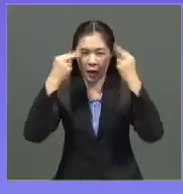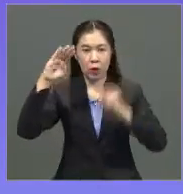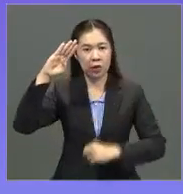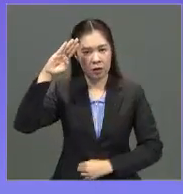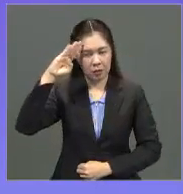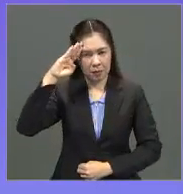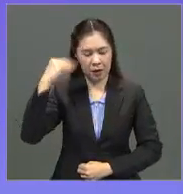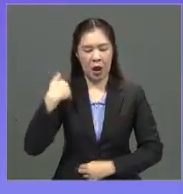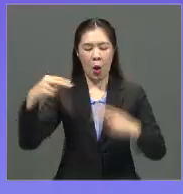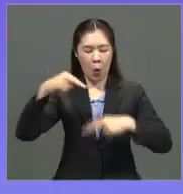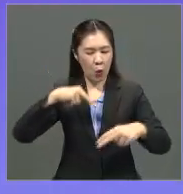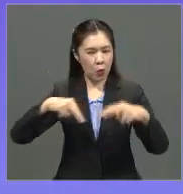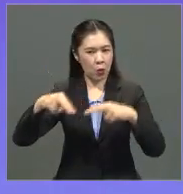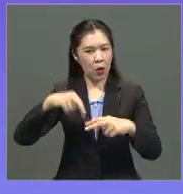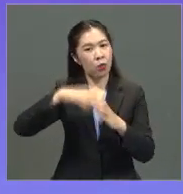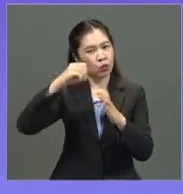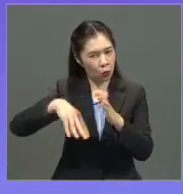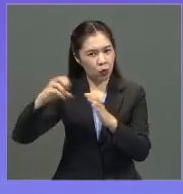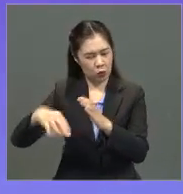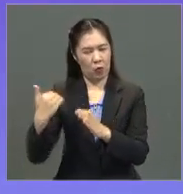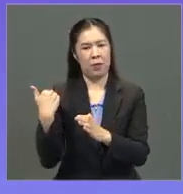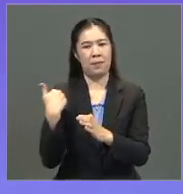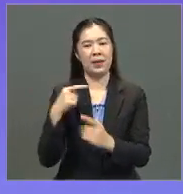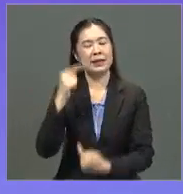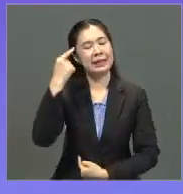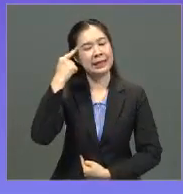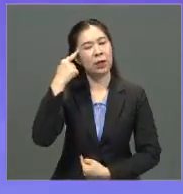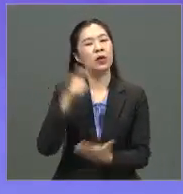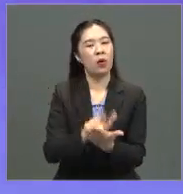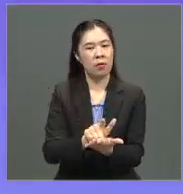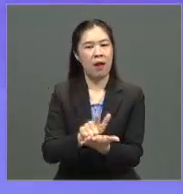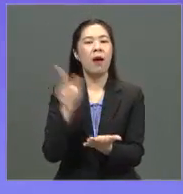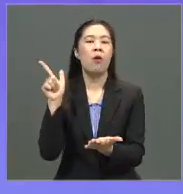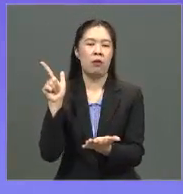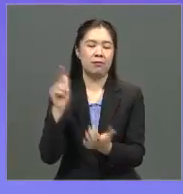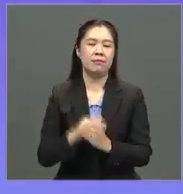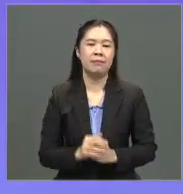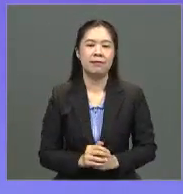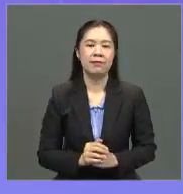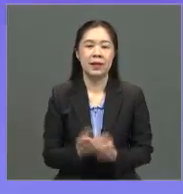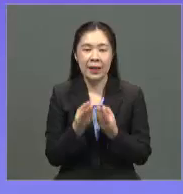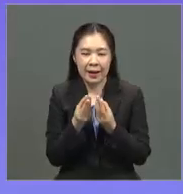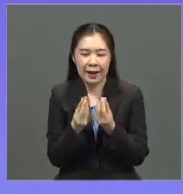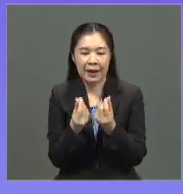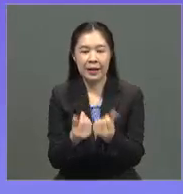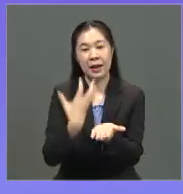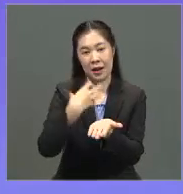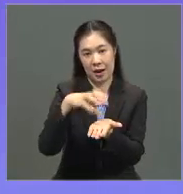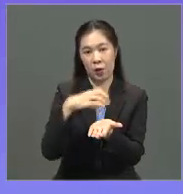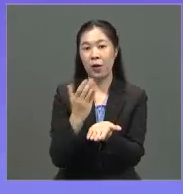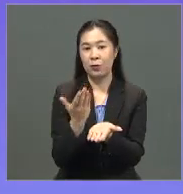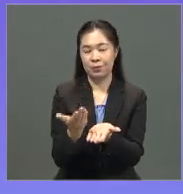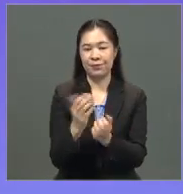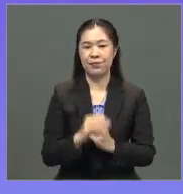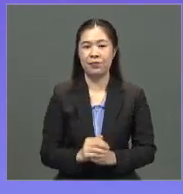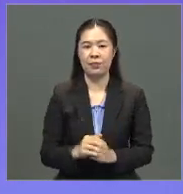เรียงควบคุมสถานการณ์ไม่ได้มองว่าน่าจะต้องลาออกเพื่อเป็นการแก้ปัญหาแต่เดี๋ยวมาดูรายละเอียดเรื่องนี้การส่วน